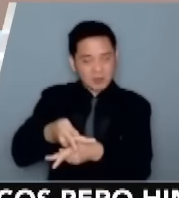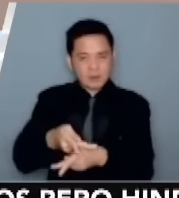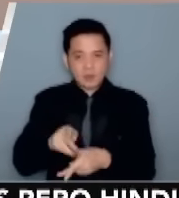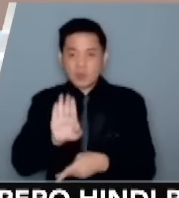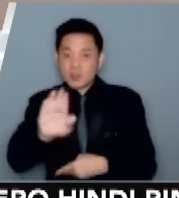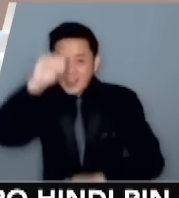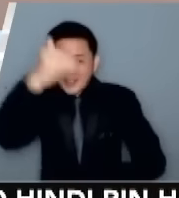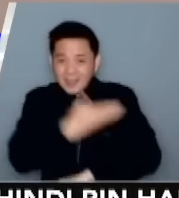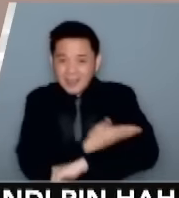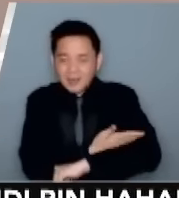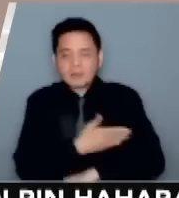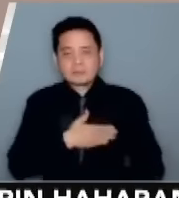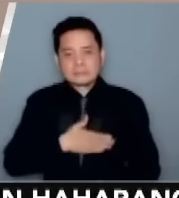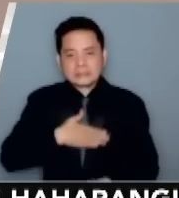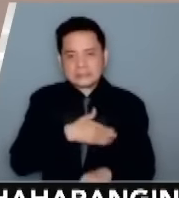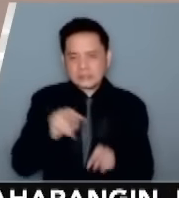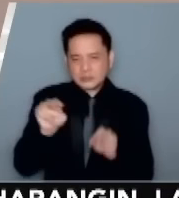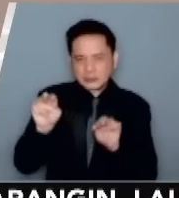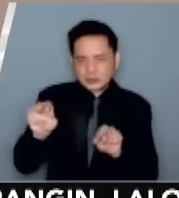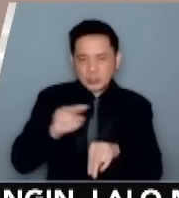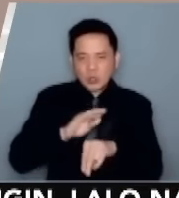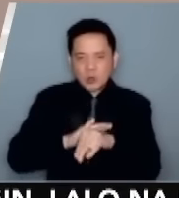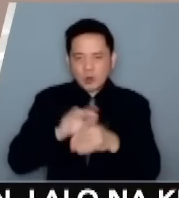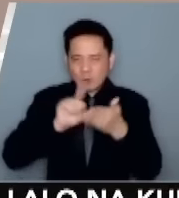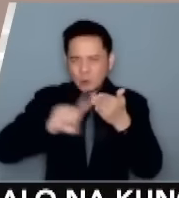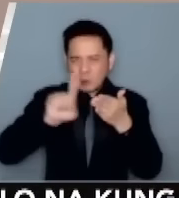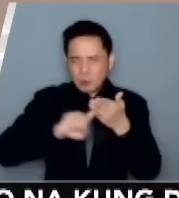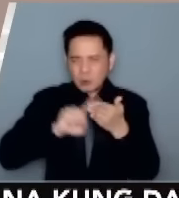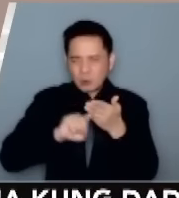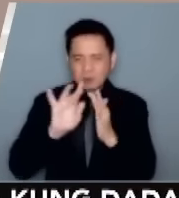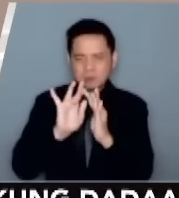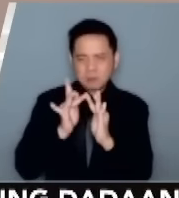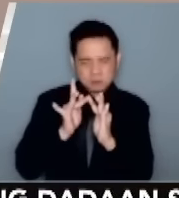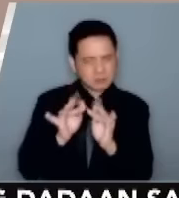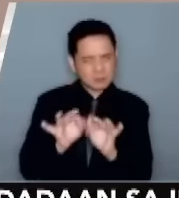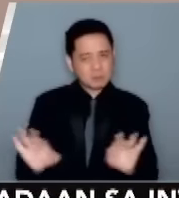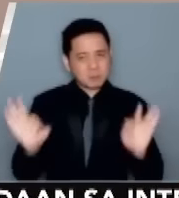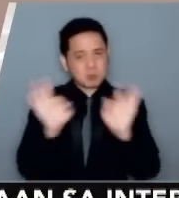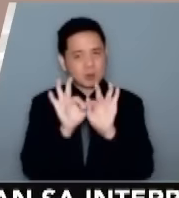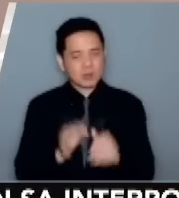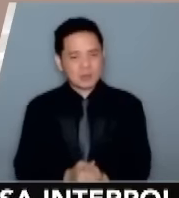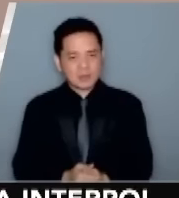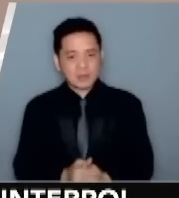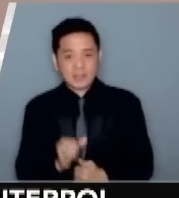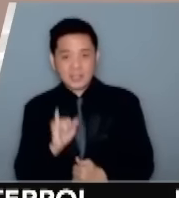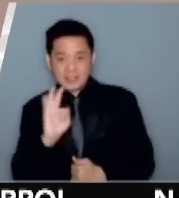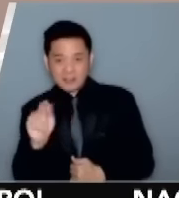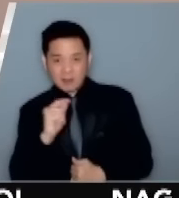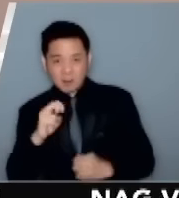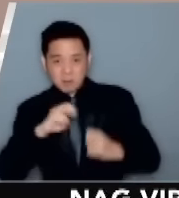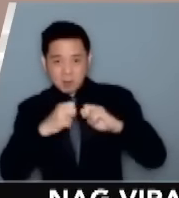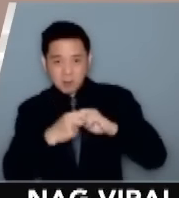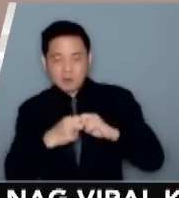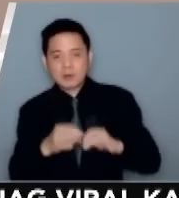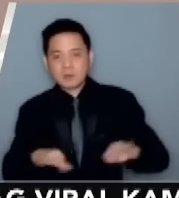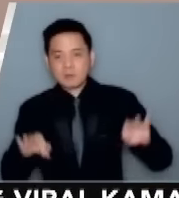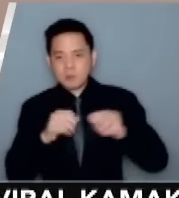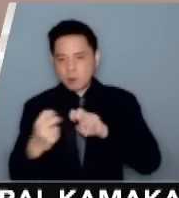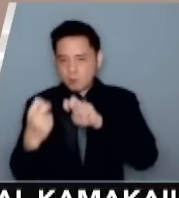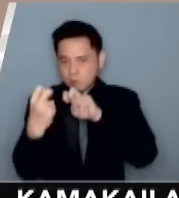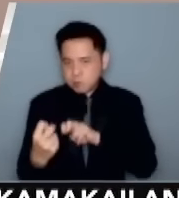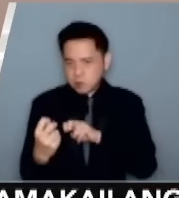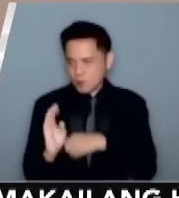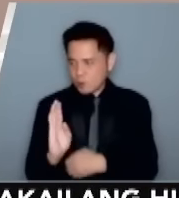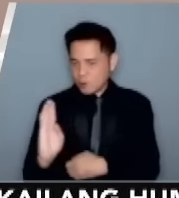sa social media. And then, kung may kahinahinala na, kausapin na nila at baka mamaya ay nabibiktima na